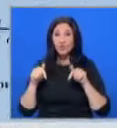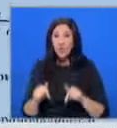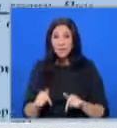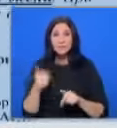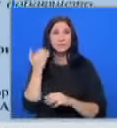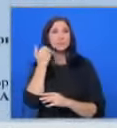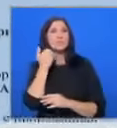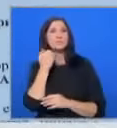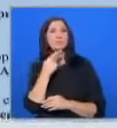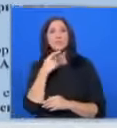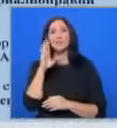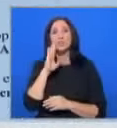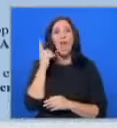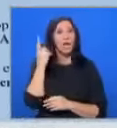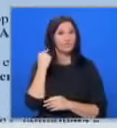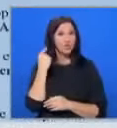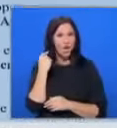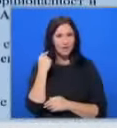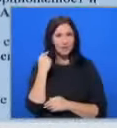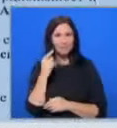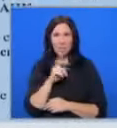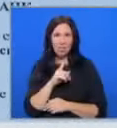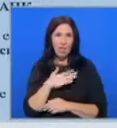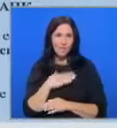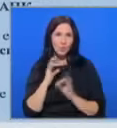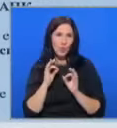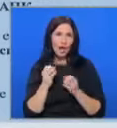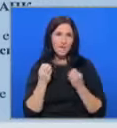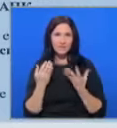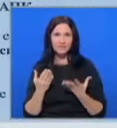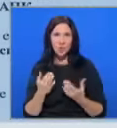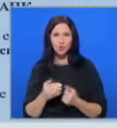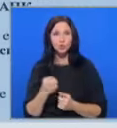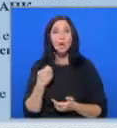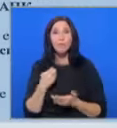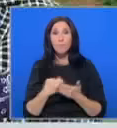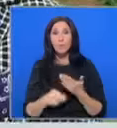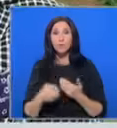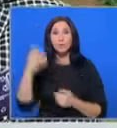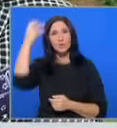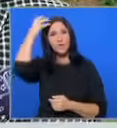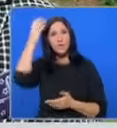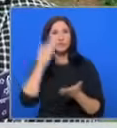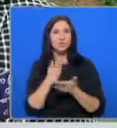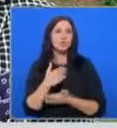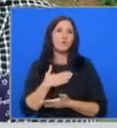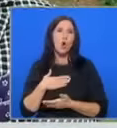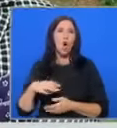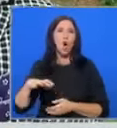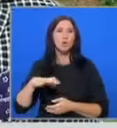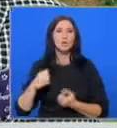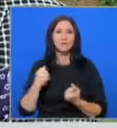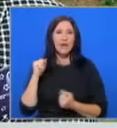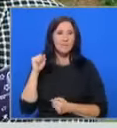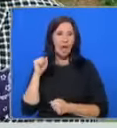се използва за мъже, а вчера да не е имало такава възможност. Просто държавата, чрез своя орган, здравната